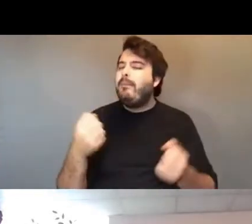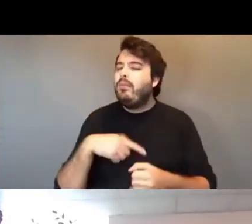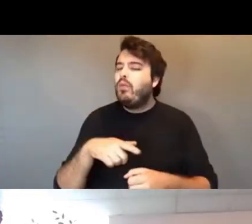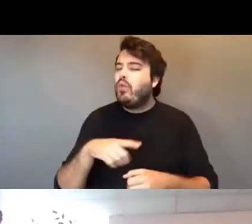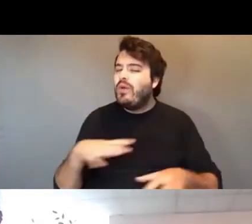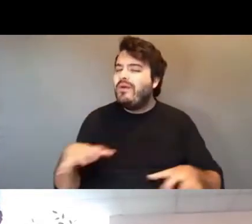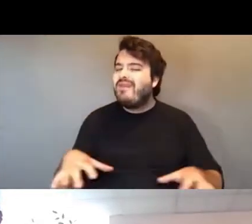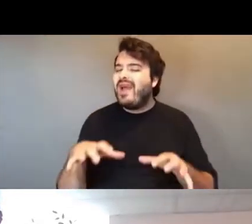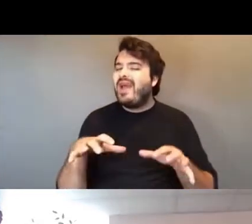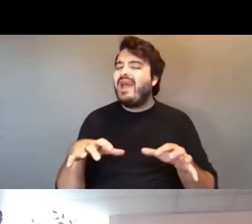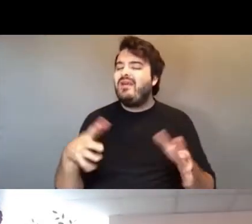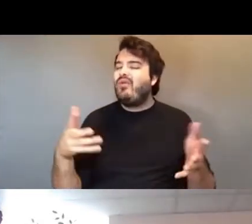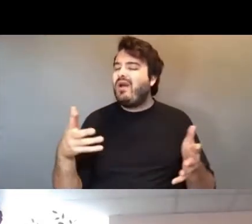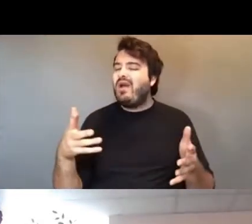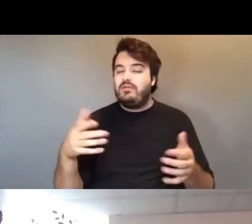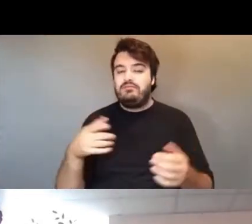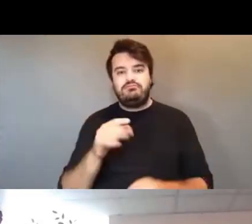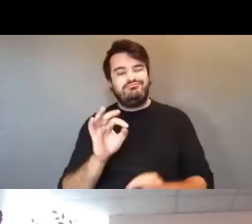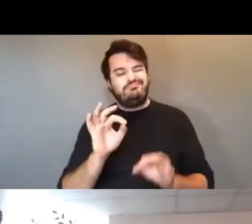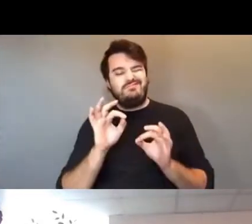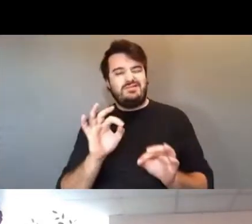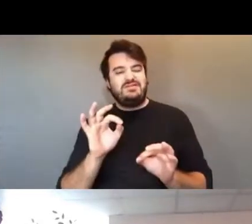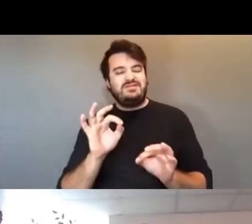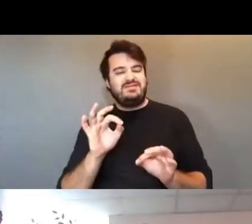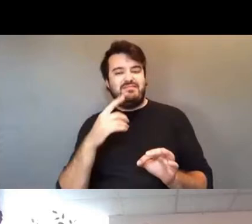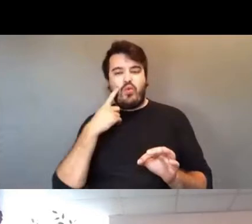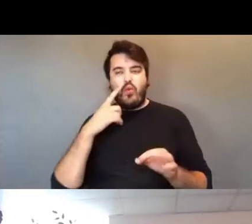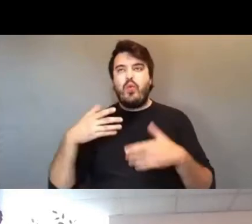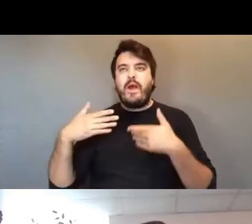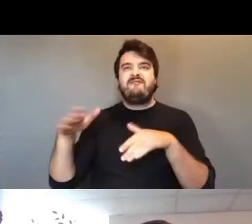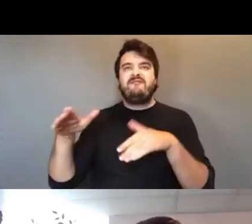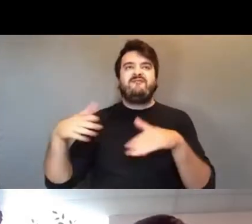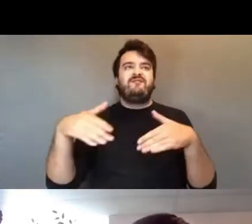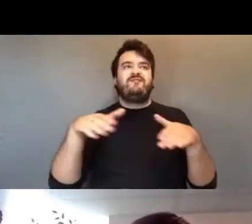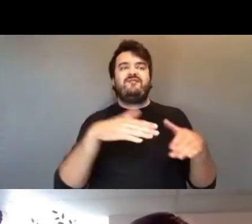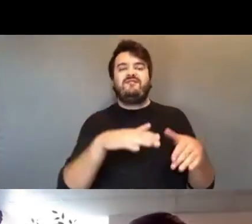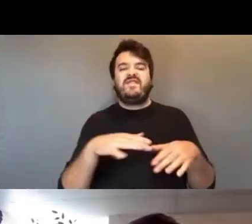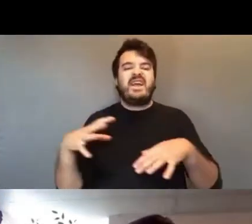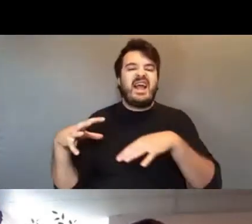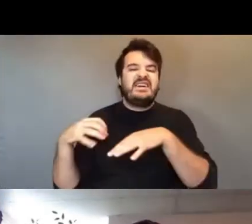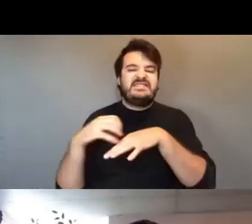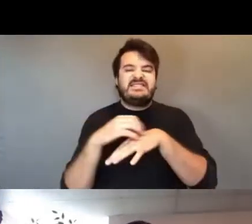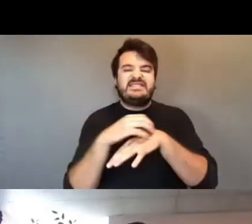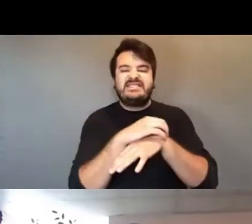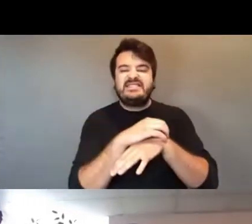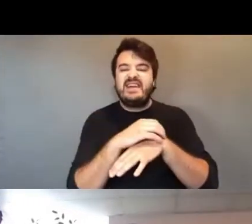c'est super pour éloigner les ravageurs des carottes,